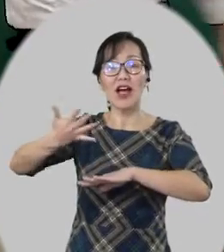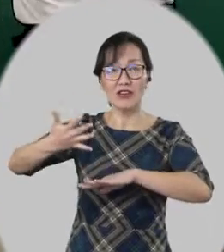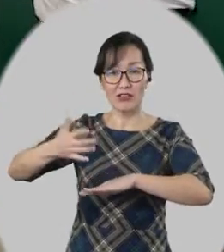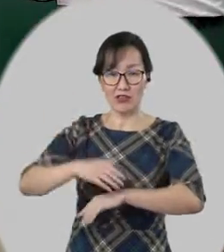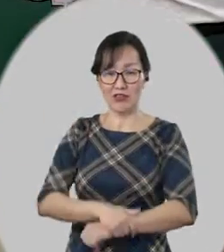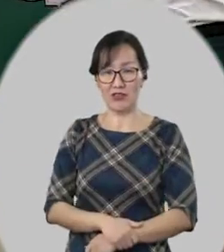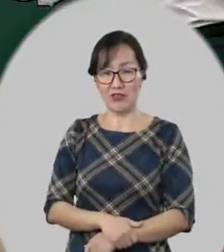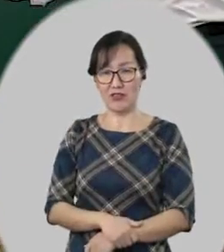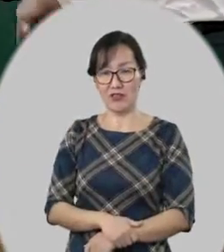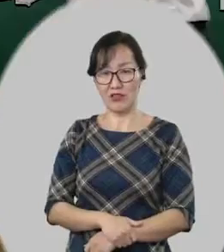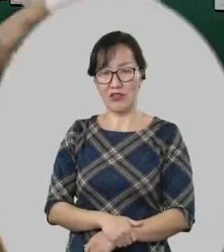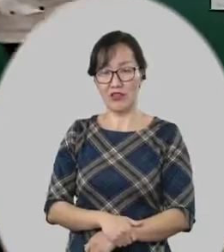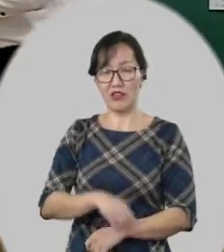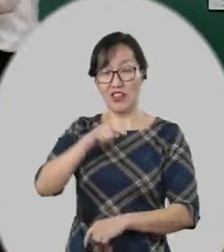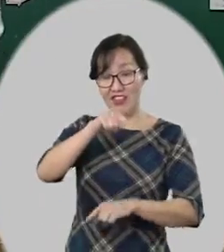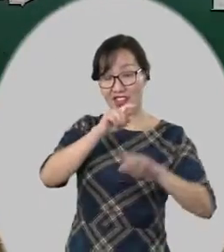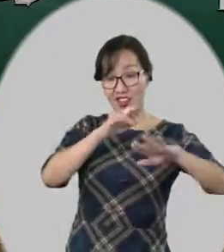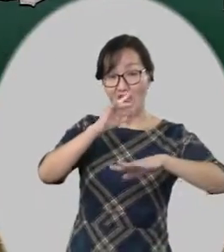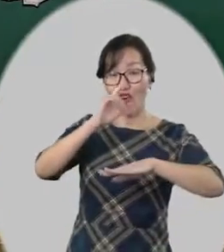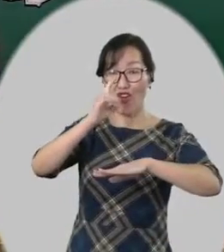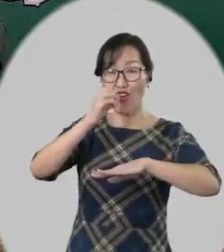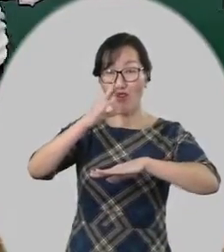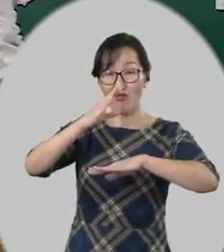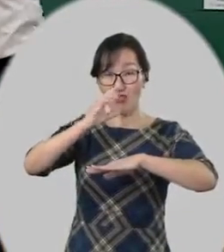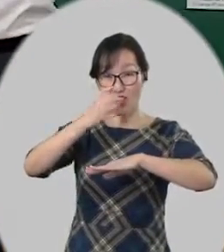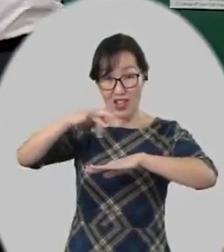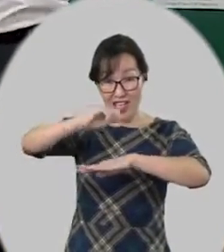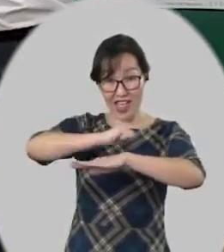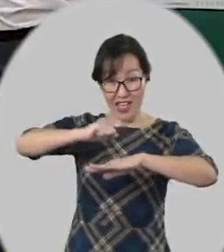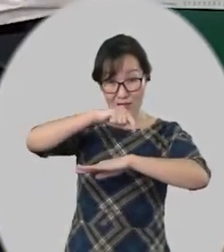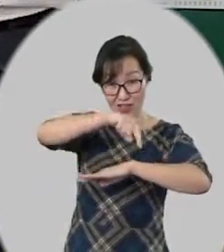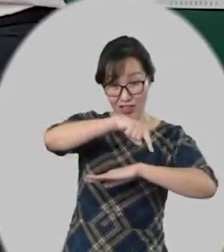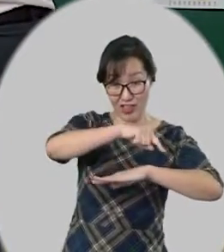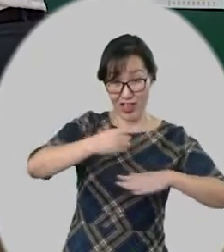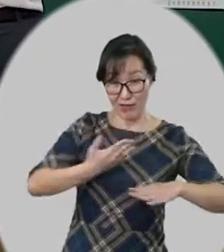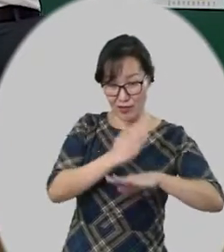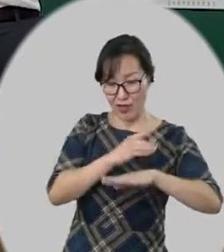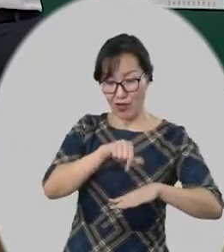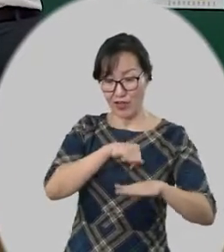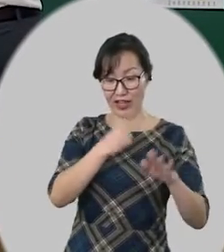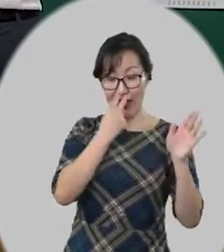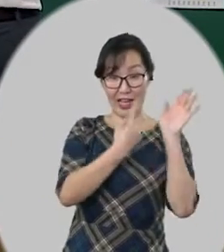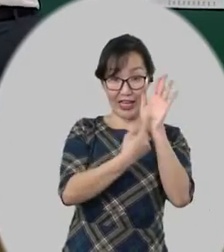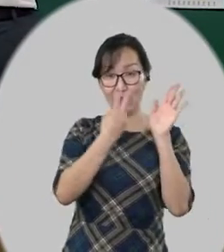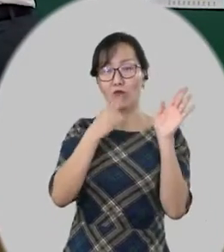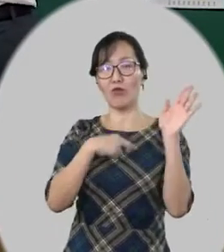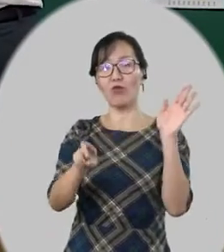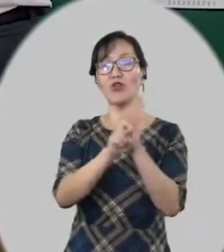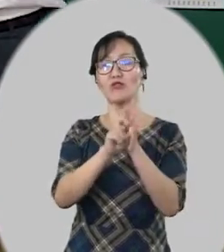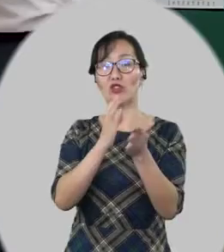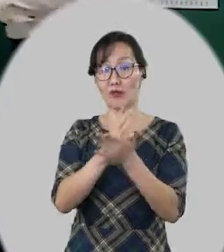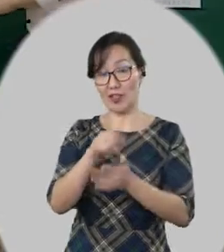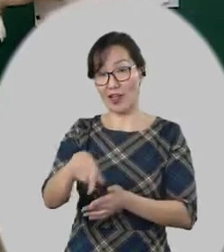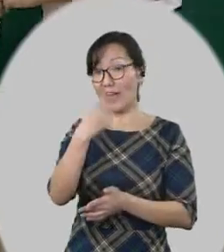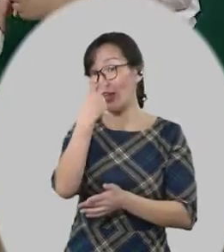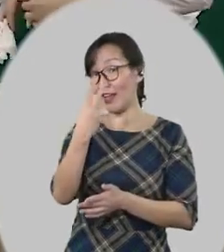тийм үү? Тэгэхээр энэ хэсэгт Хөвсгөл аймаг оршиж байна гэдгээр одоо бүгдээрээ харах бүрэн боломжтой болж байна.